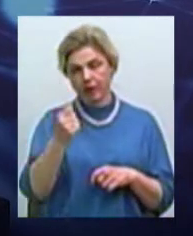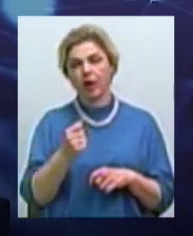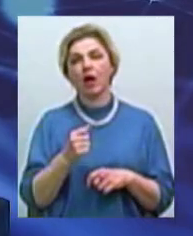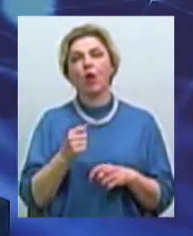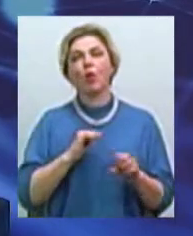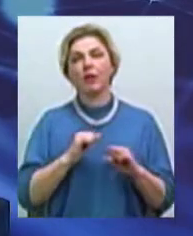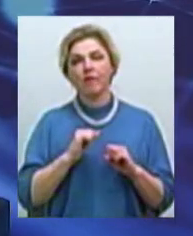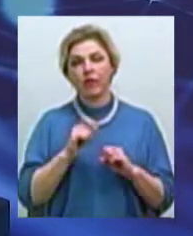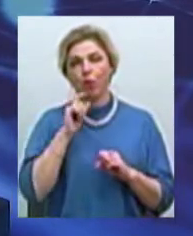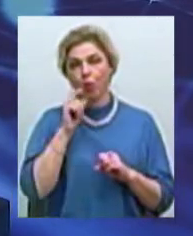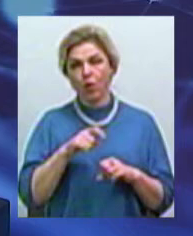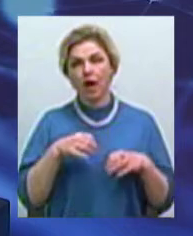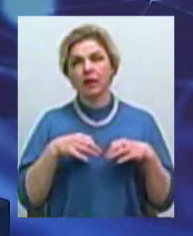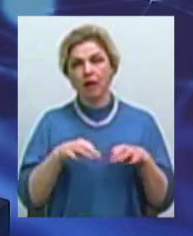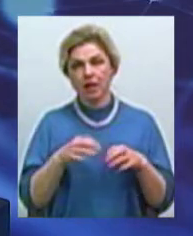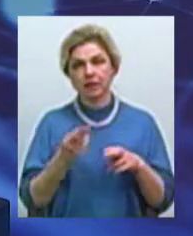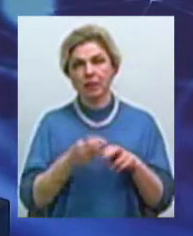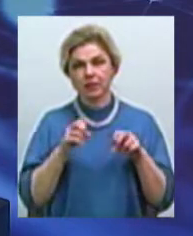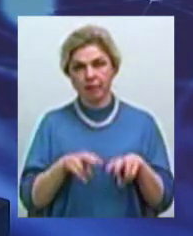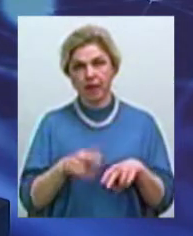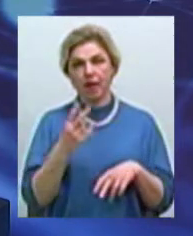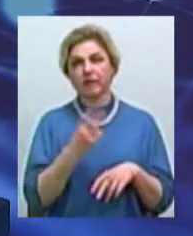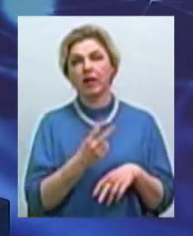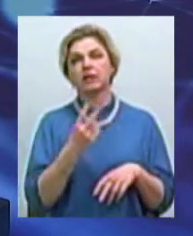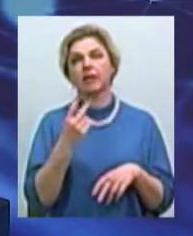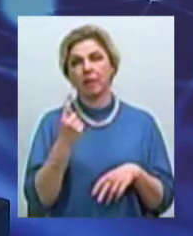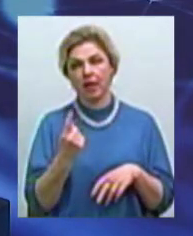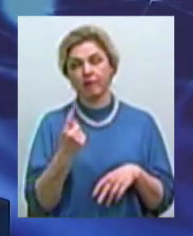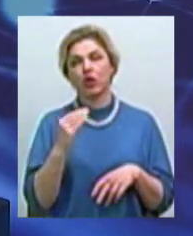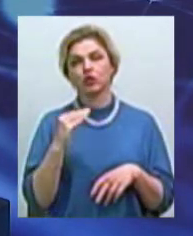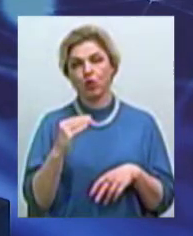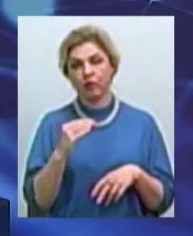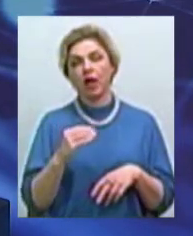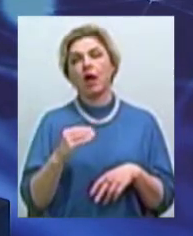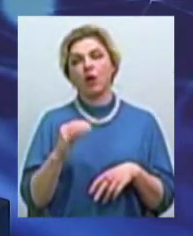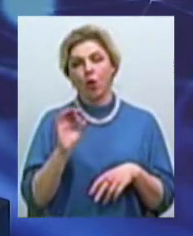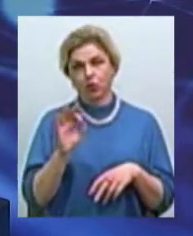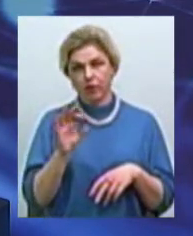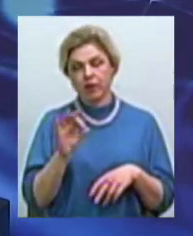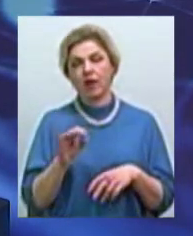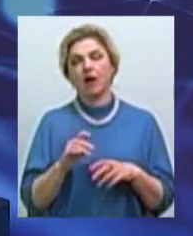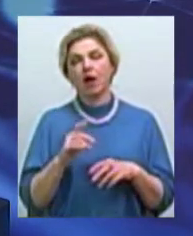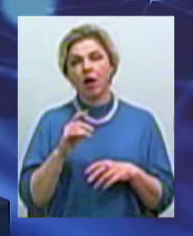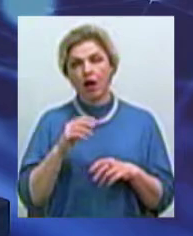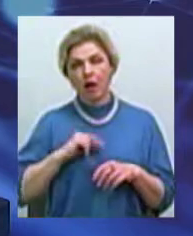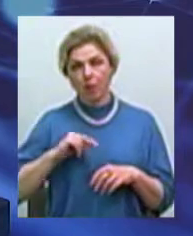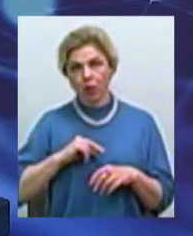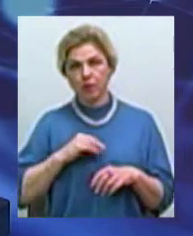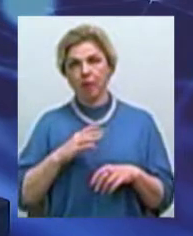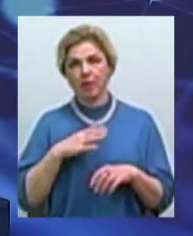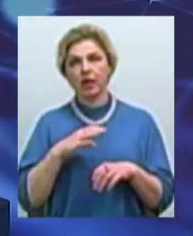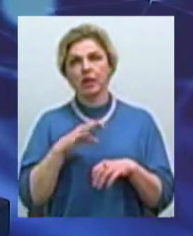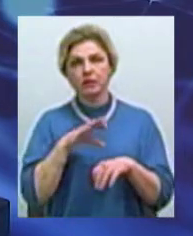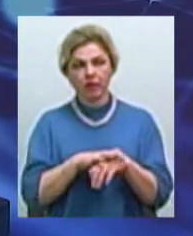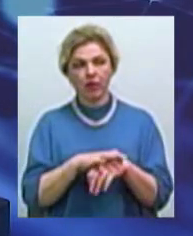Укртрансбезпеки в Миколаївській області 21 жовтня, патрульні поліцейські спільно з співробітниками Укртрансбезпеки зафіксували колони з